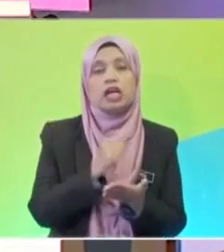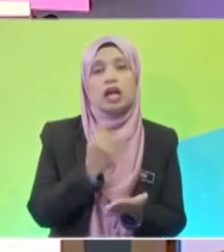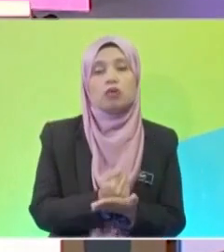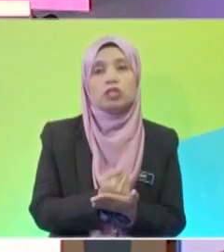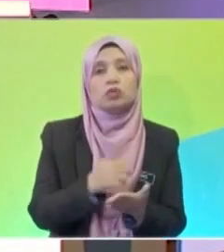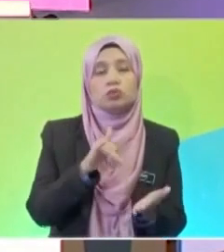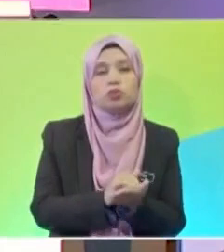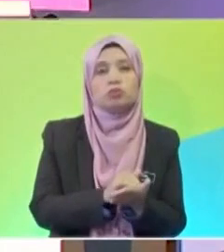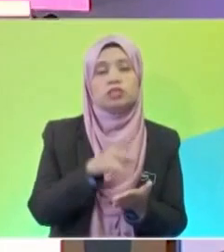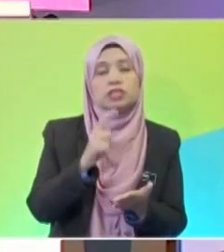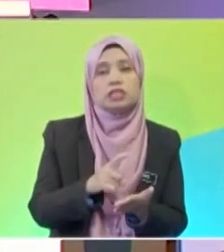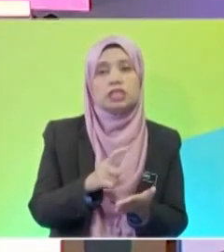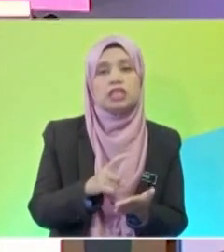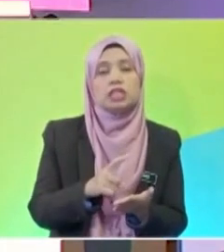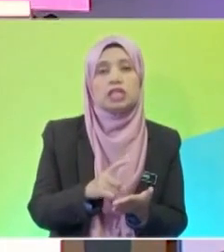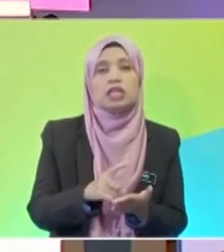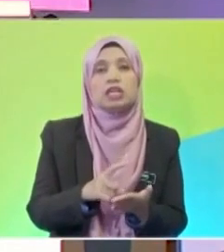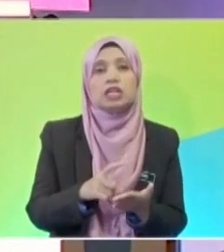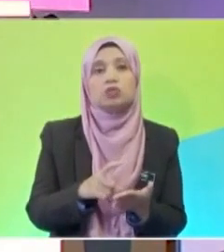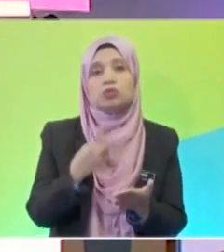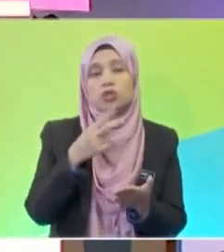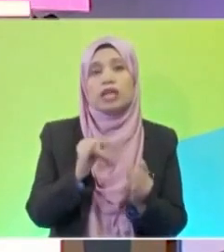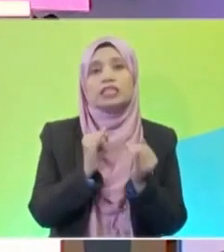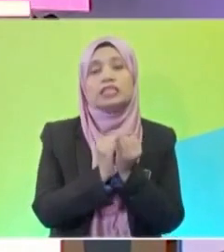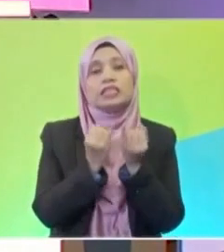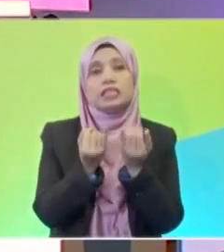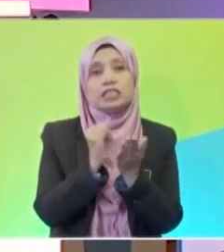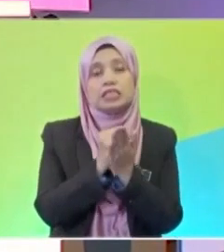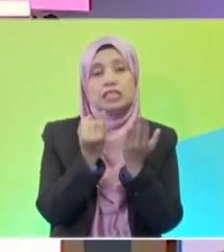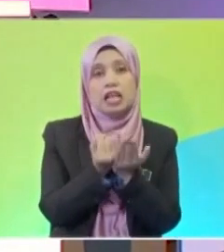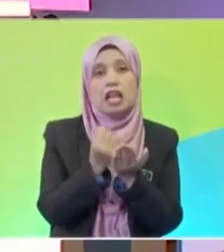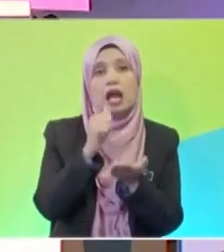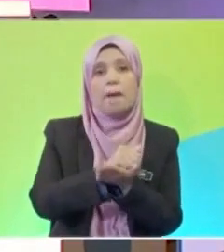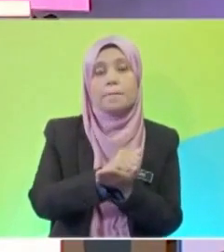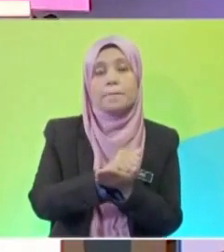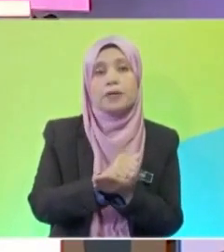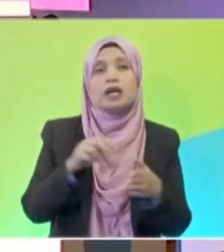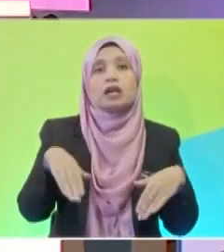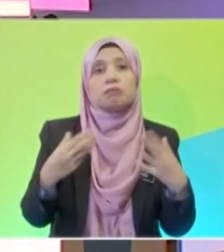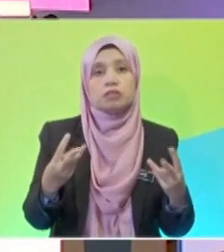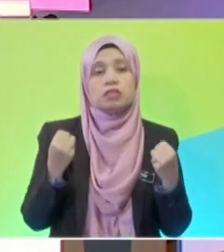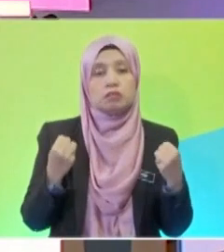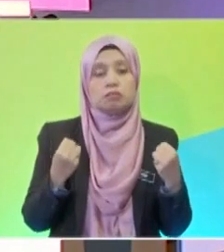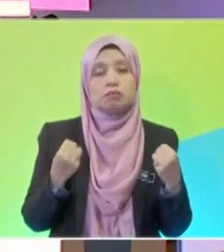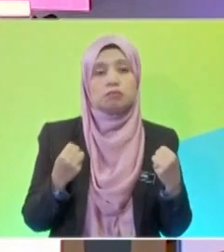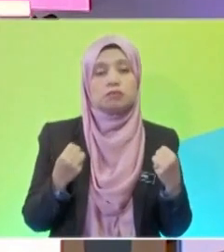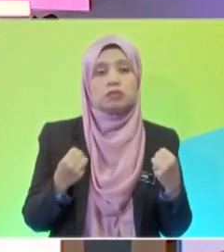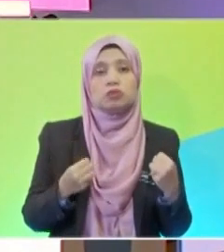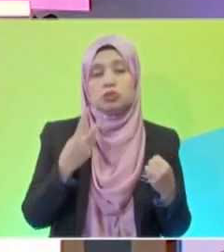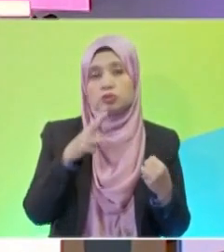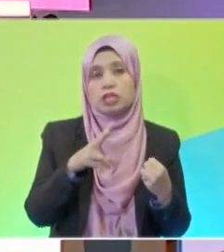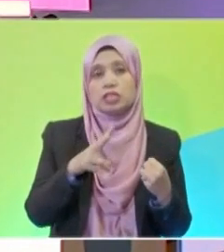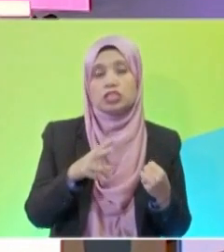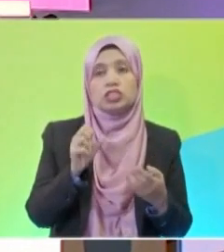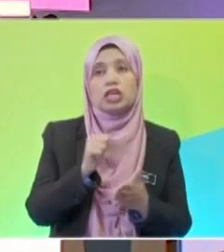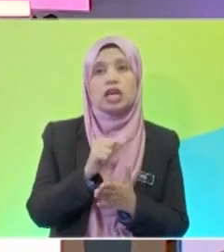sekali kita kena wujudkan journal arm. Baik. Bila journal arm, kita post ke leja. Journal arm yang pertama, bagaimana nak rekod share diterbitkan. Journal arm